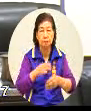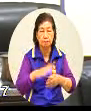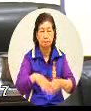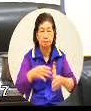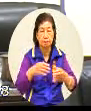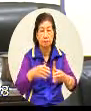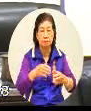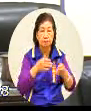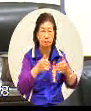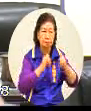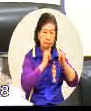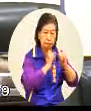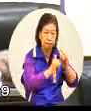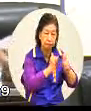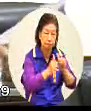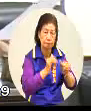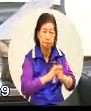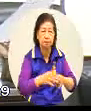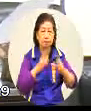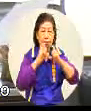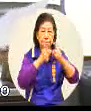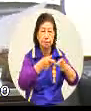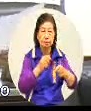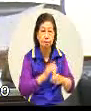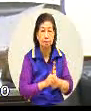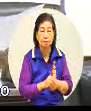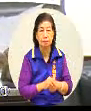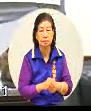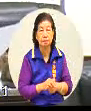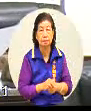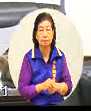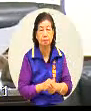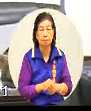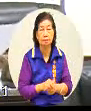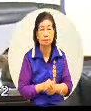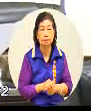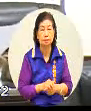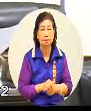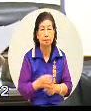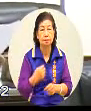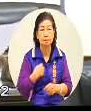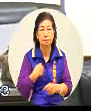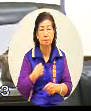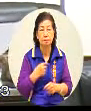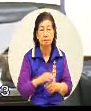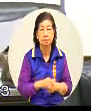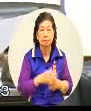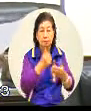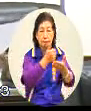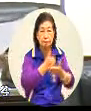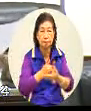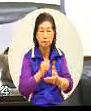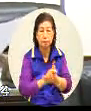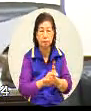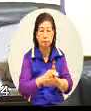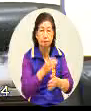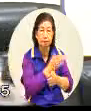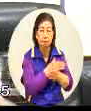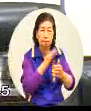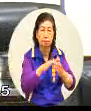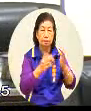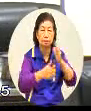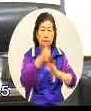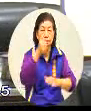吼，啊，即卖佫剩差不多17分或18分吼，本身呢，请陈市长